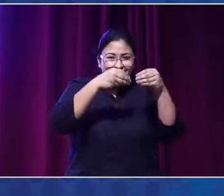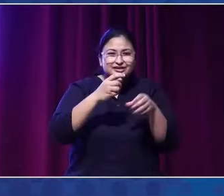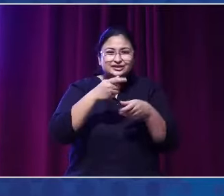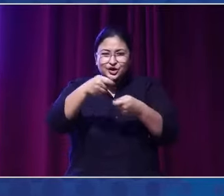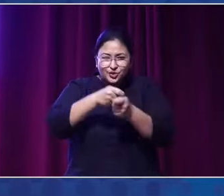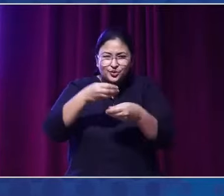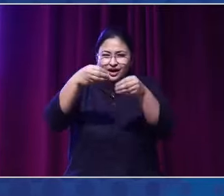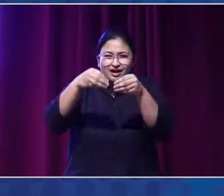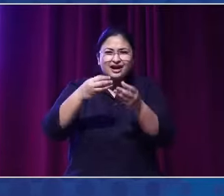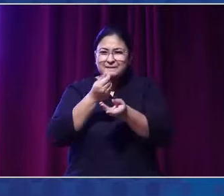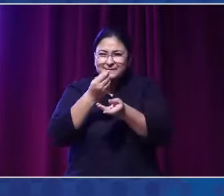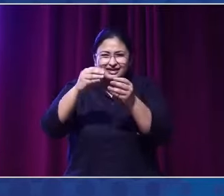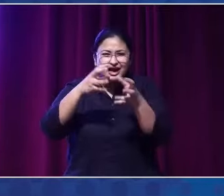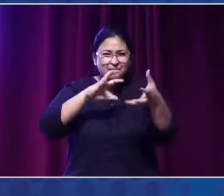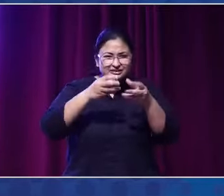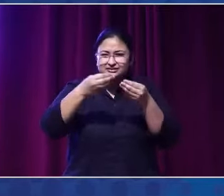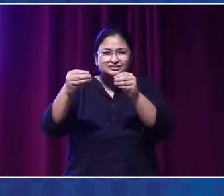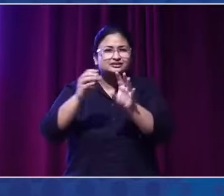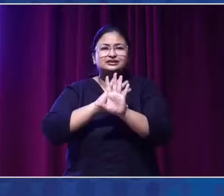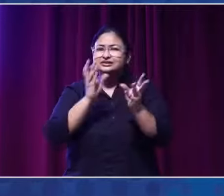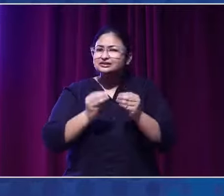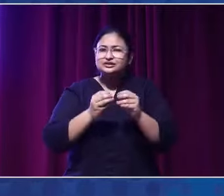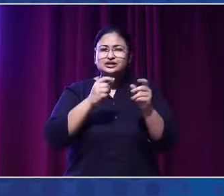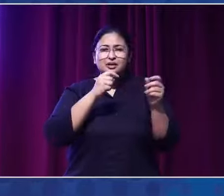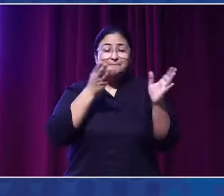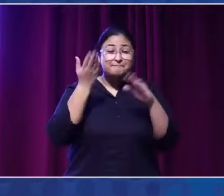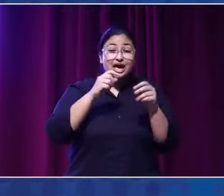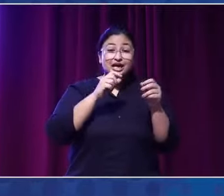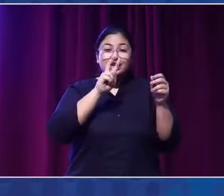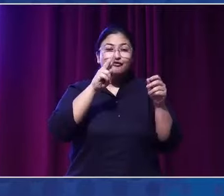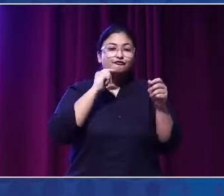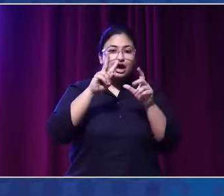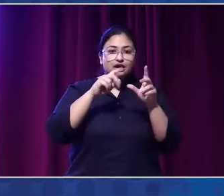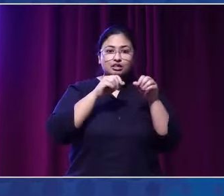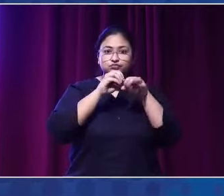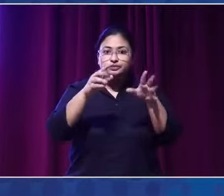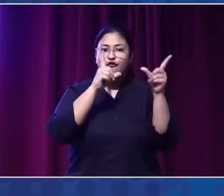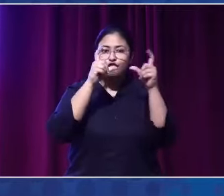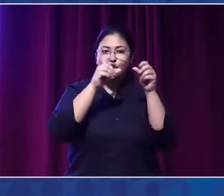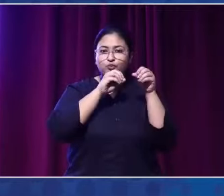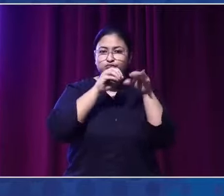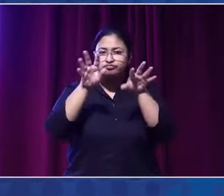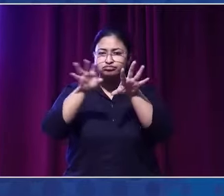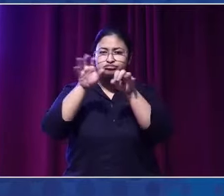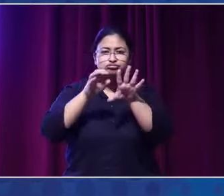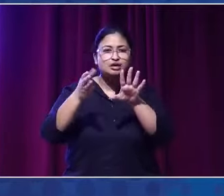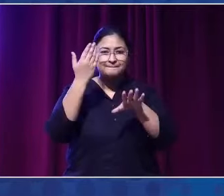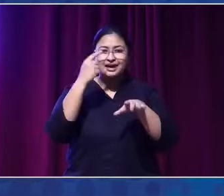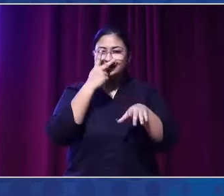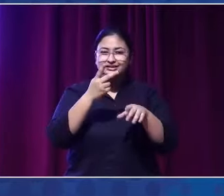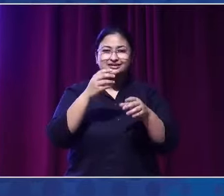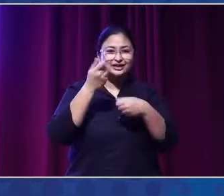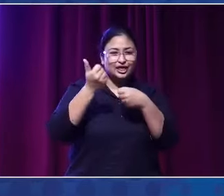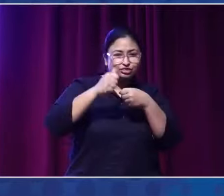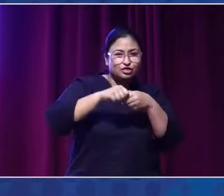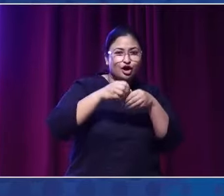बटी, कैश का डिस्ट्रीब्यूशन नहीं हुआ. वायरल फोटोज होती थी पहले, आप सब लोग देखते थे वायरल फोटोज की, कोई दारू दे रहा